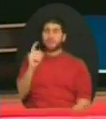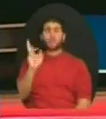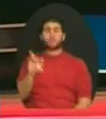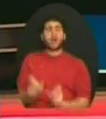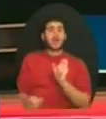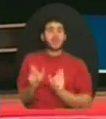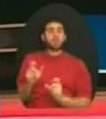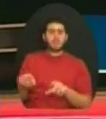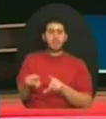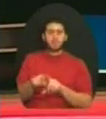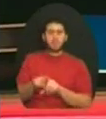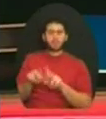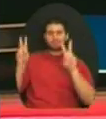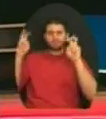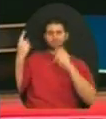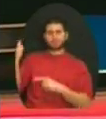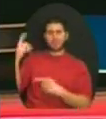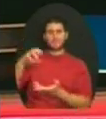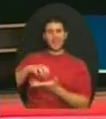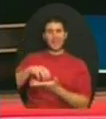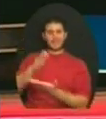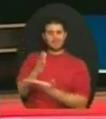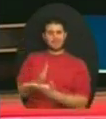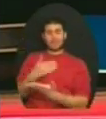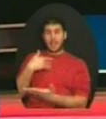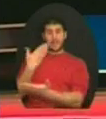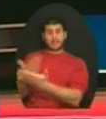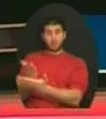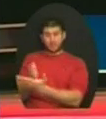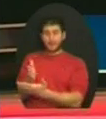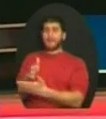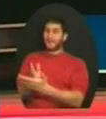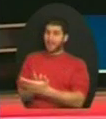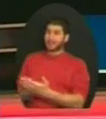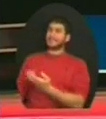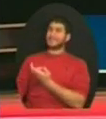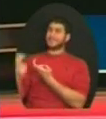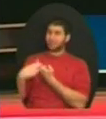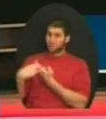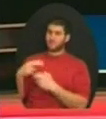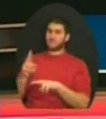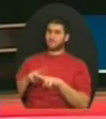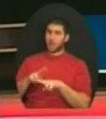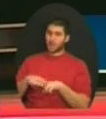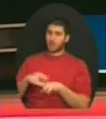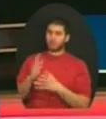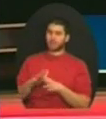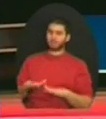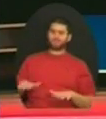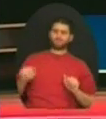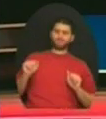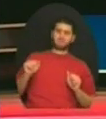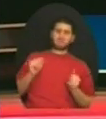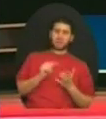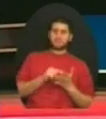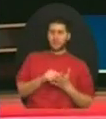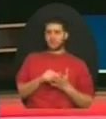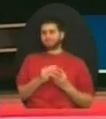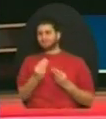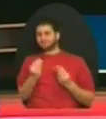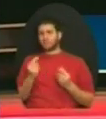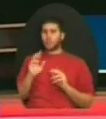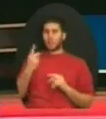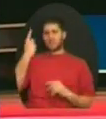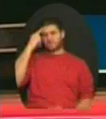אנשים שמגדירים את עצמה מרכז, הצענו להם, חלק הצטרפו, ואז נסוגו מחשש שפן הם